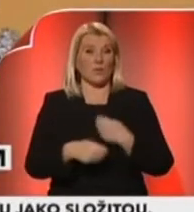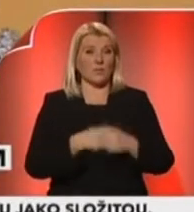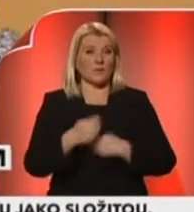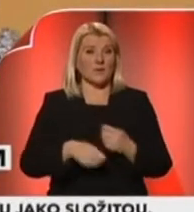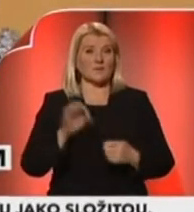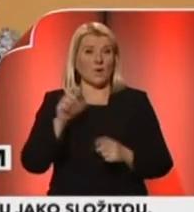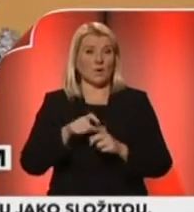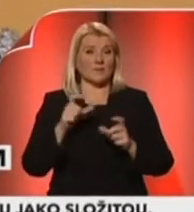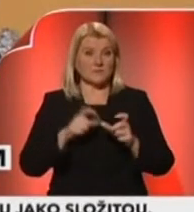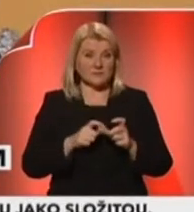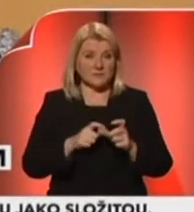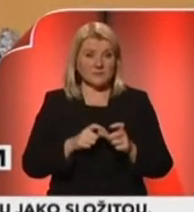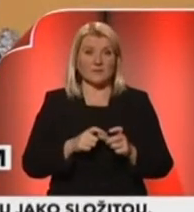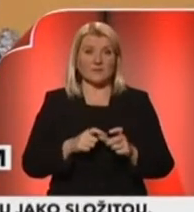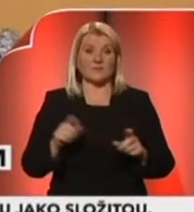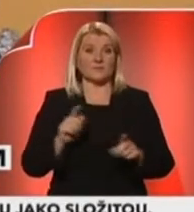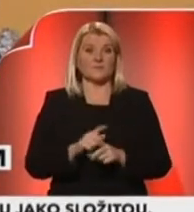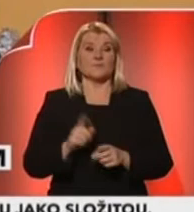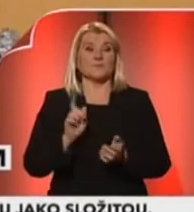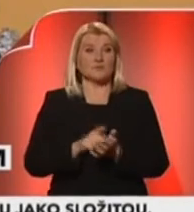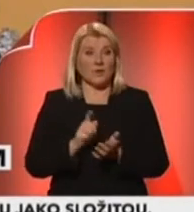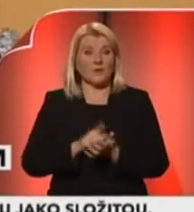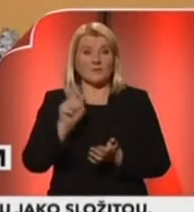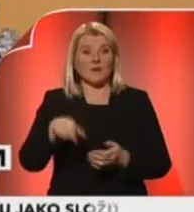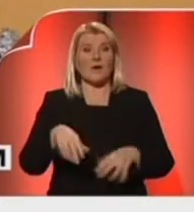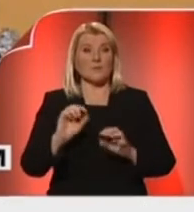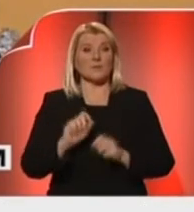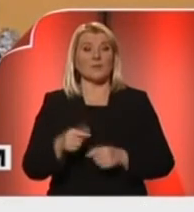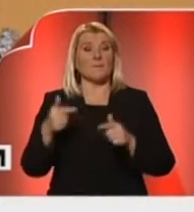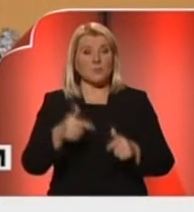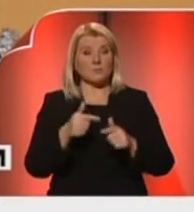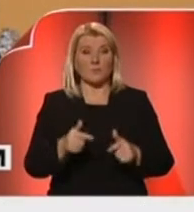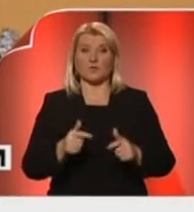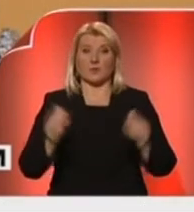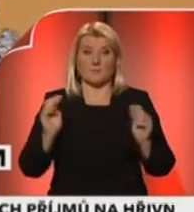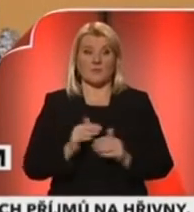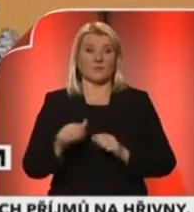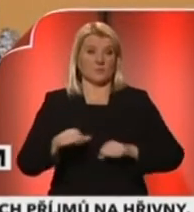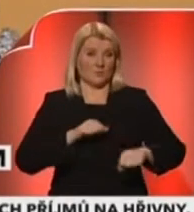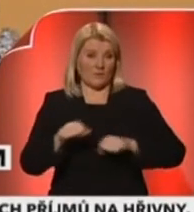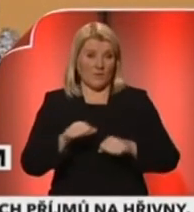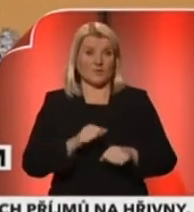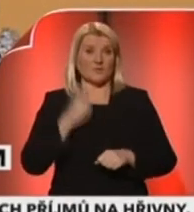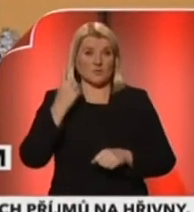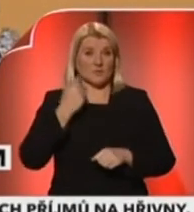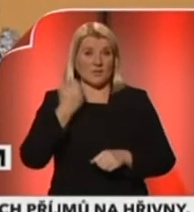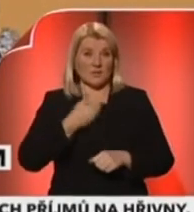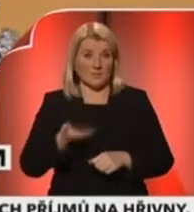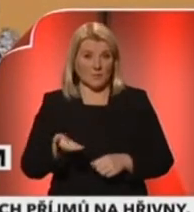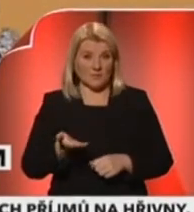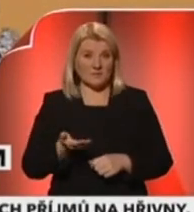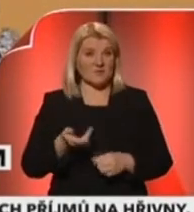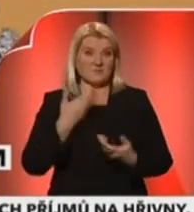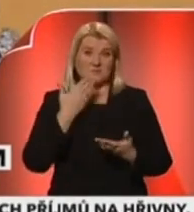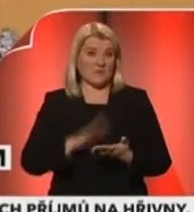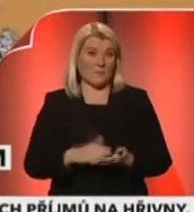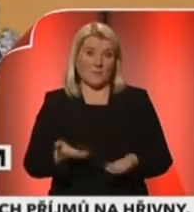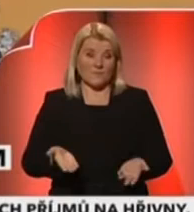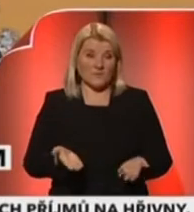demokratické straně a žádali jsme, aby podpořili menšinovou vládu sociální demokracie. Nevyšlo